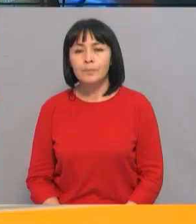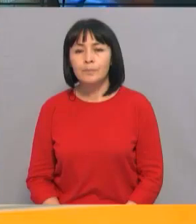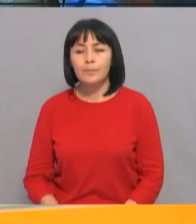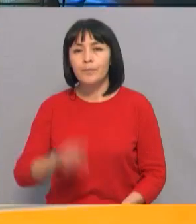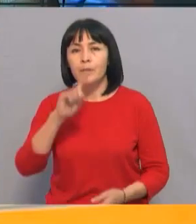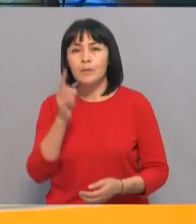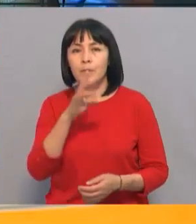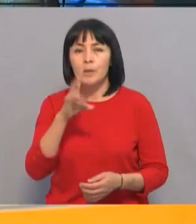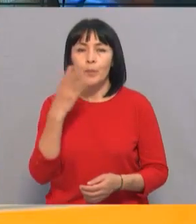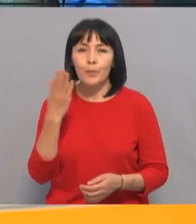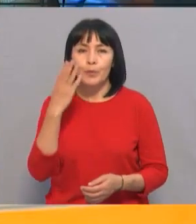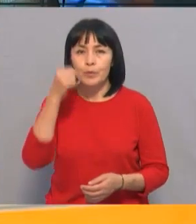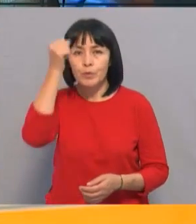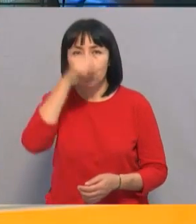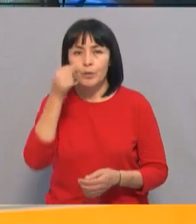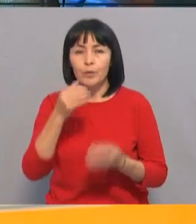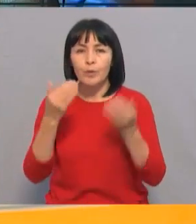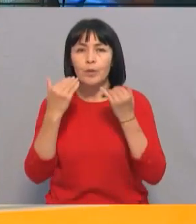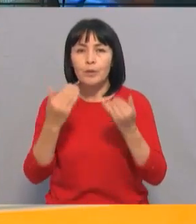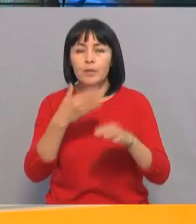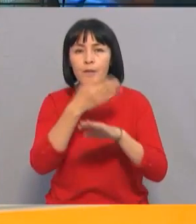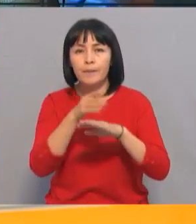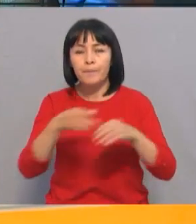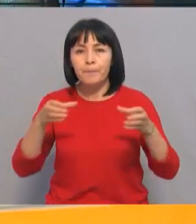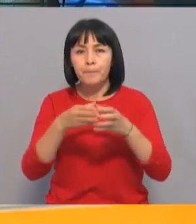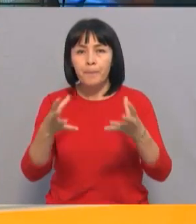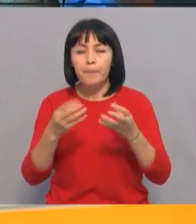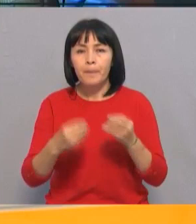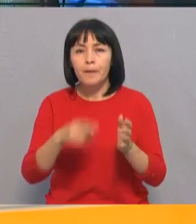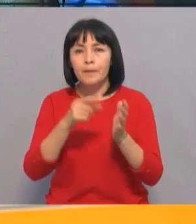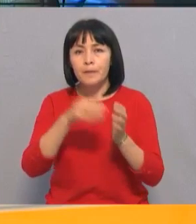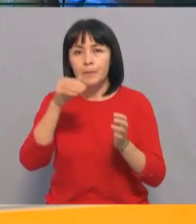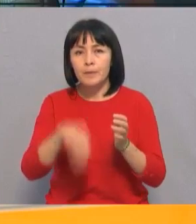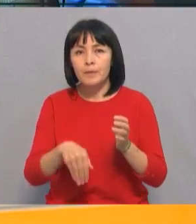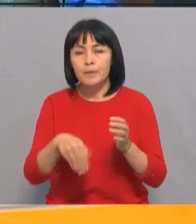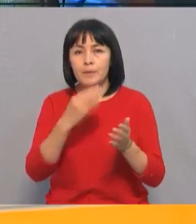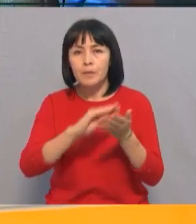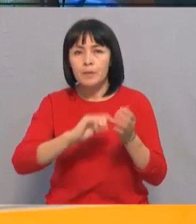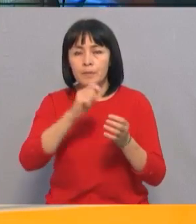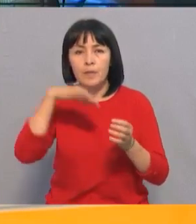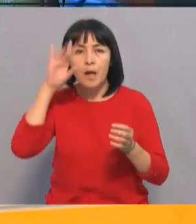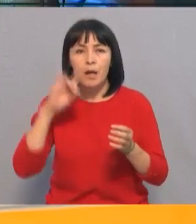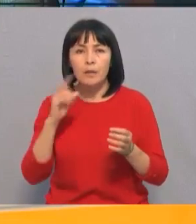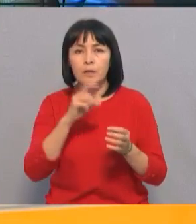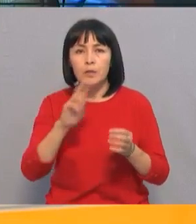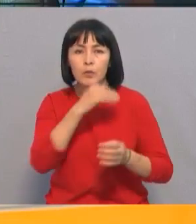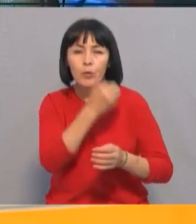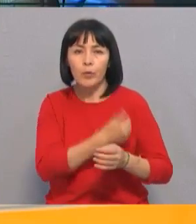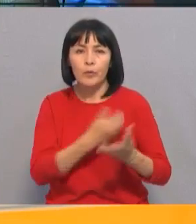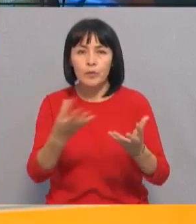С 1 ноября прошлого года Аграрная кредитная корпорация получила свыше 7 тысяч запросов от казахстанцев, желающих